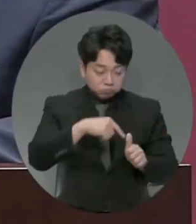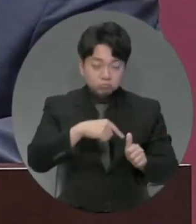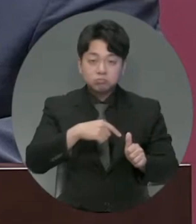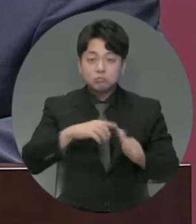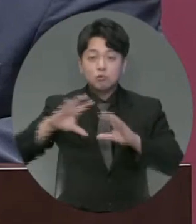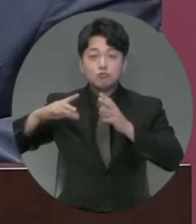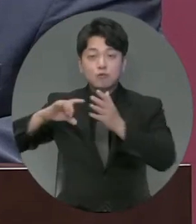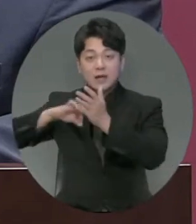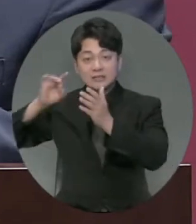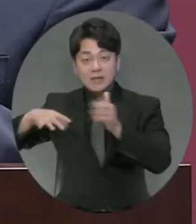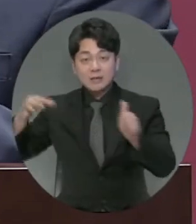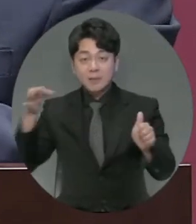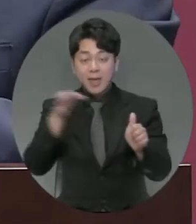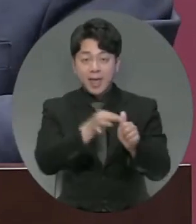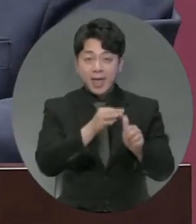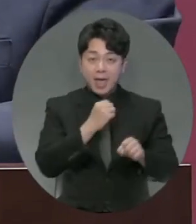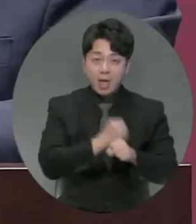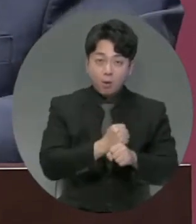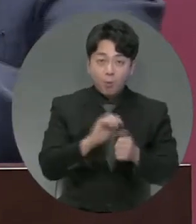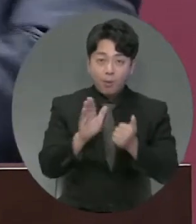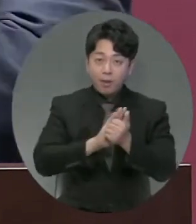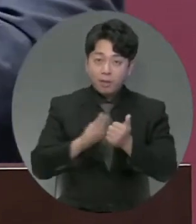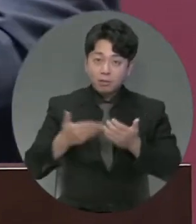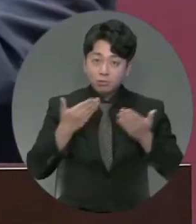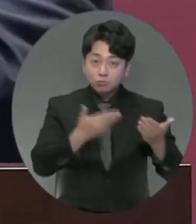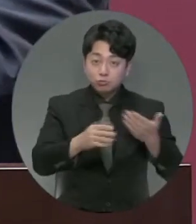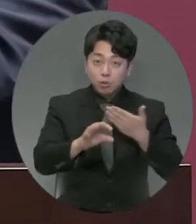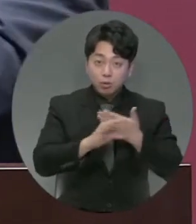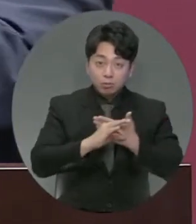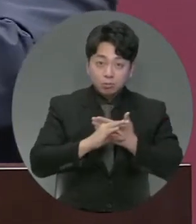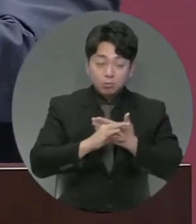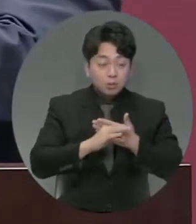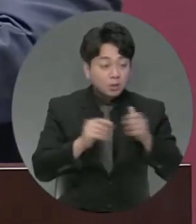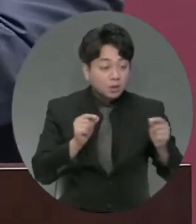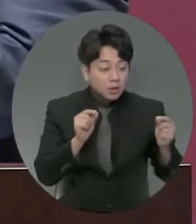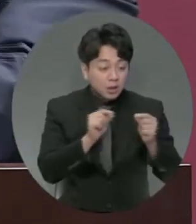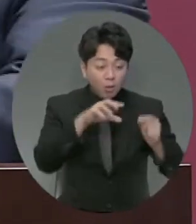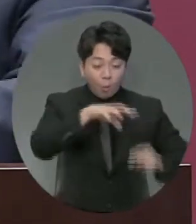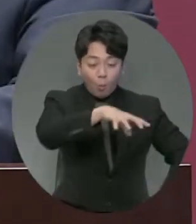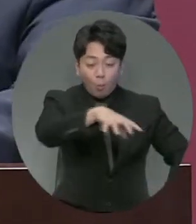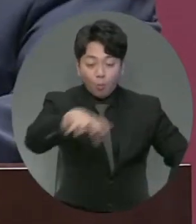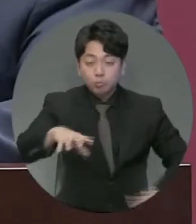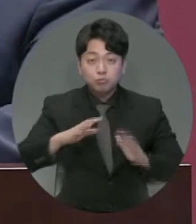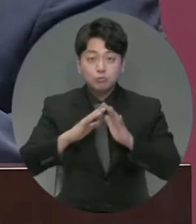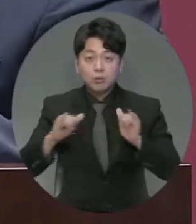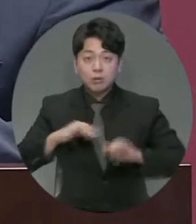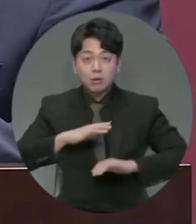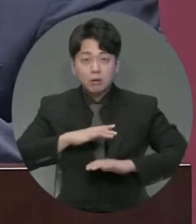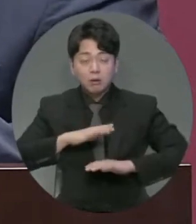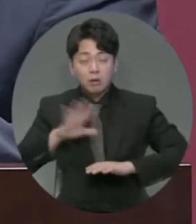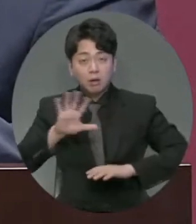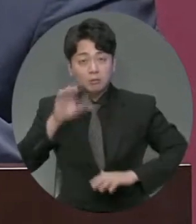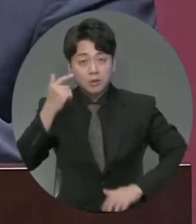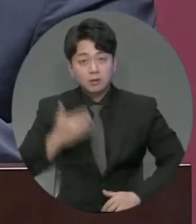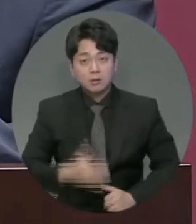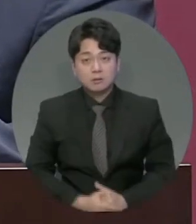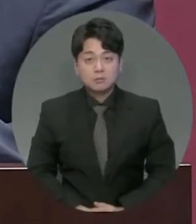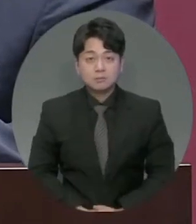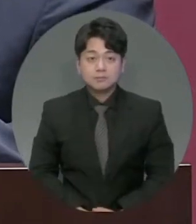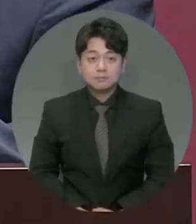지원될 뿐만 아니라 이웃에 있다면 국민들이 위협을 느끼지 않겠습니까? 그 북한에서